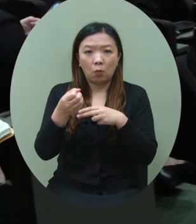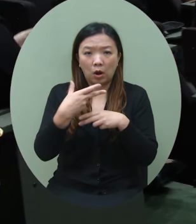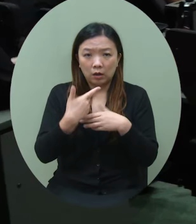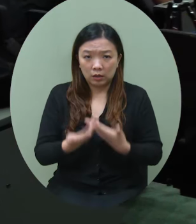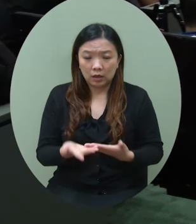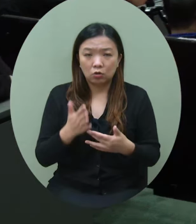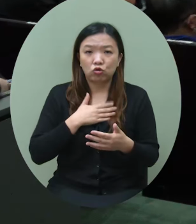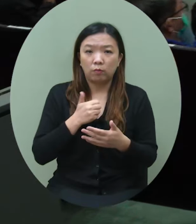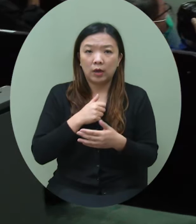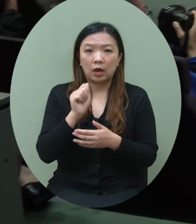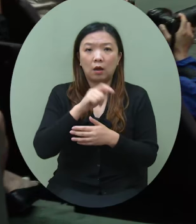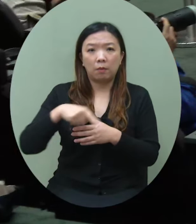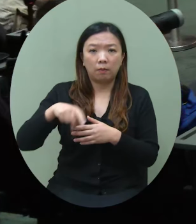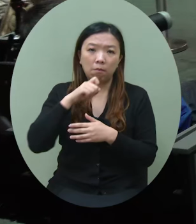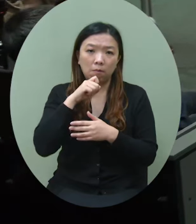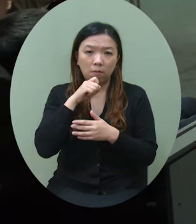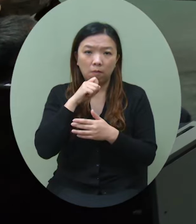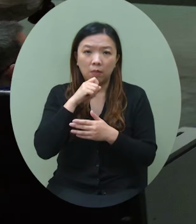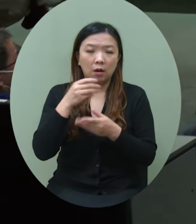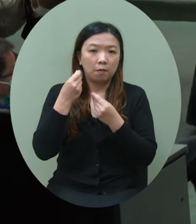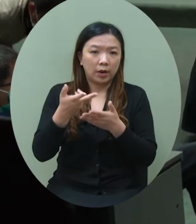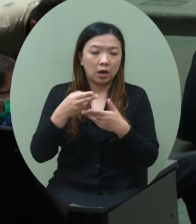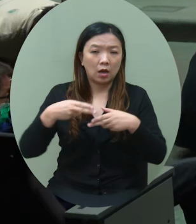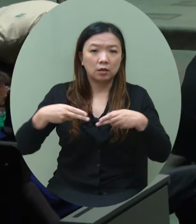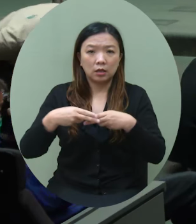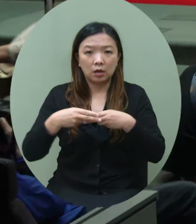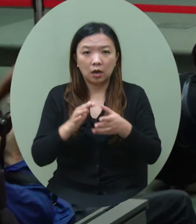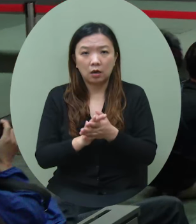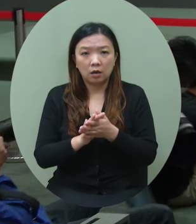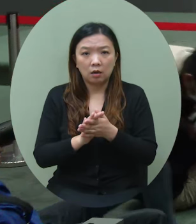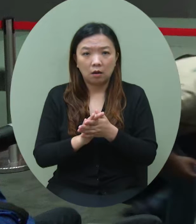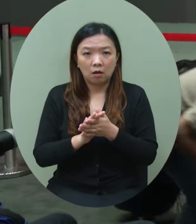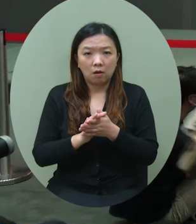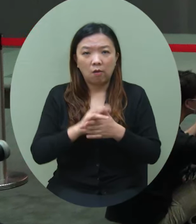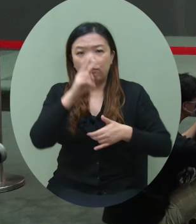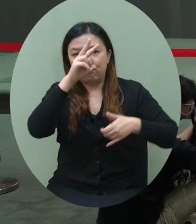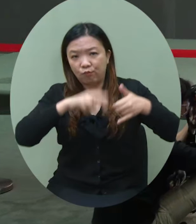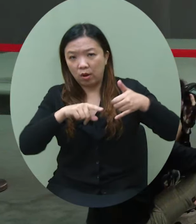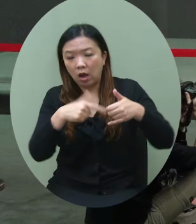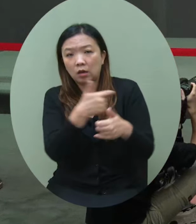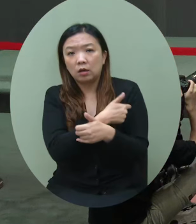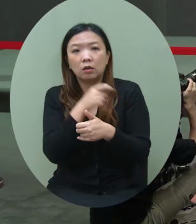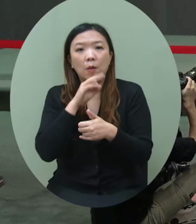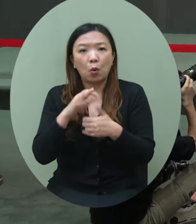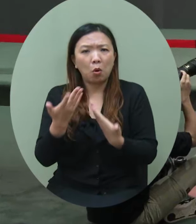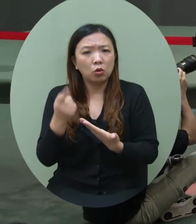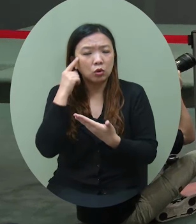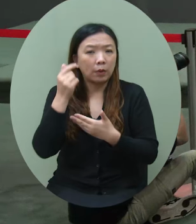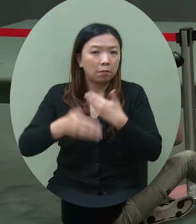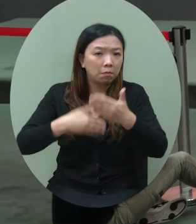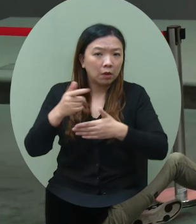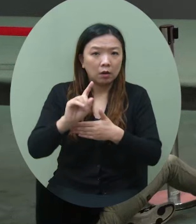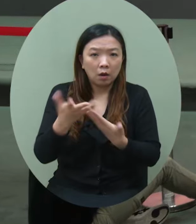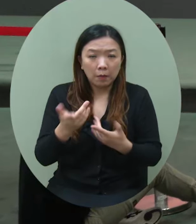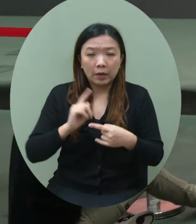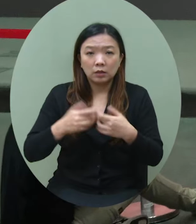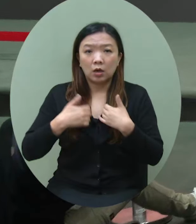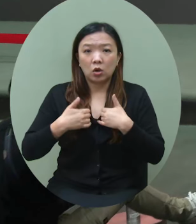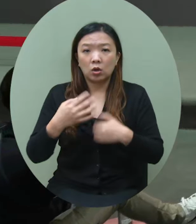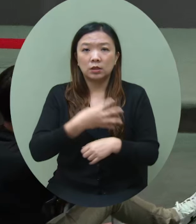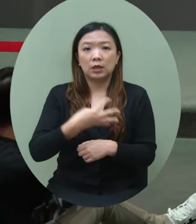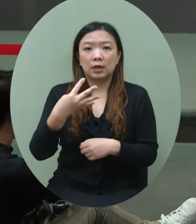餐廳查到客人有沒有接種疫苗想問進度,怎樣說不說得及在星期四